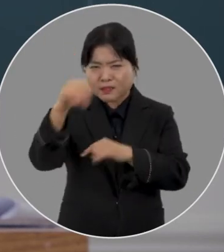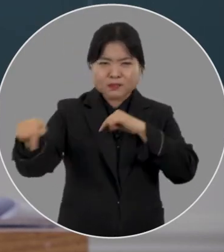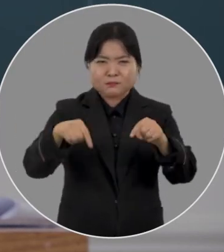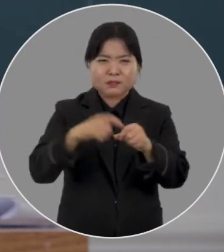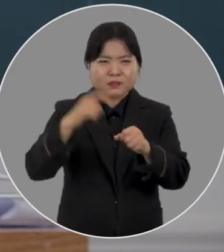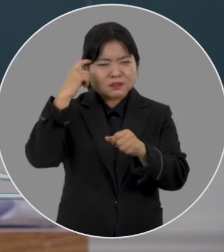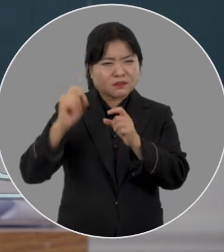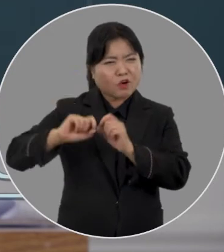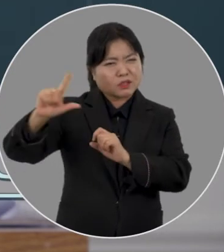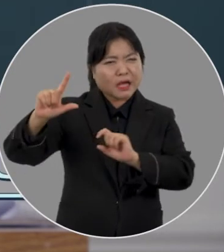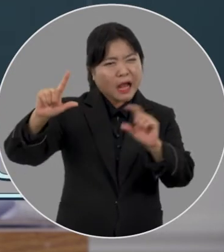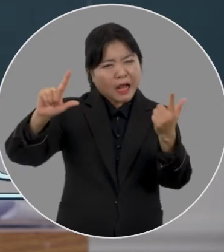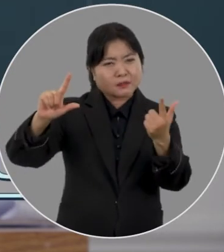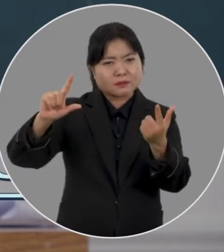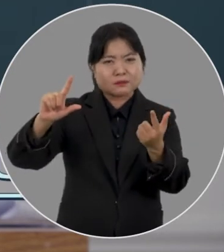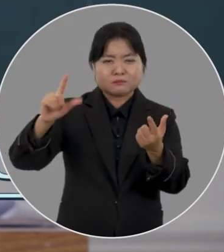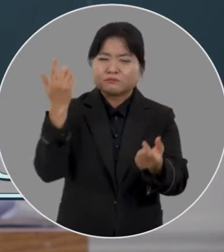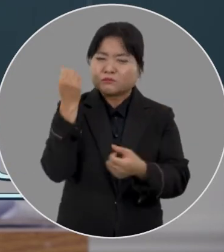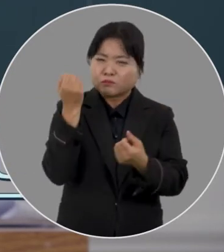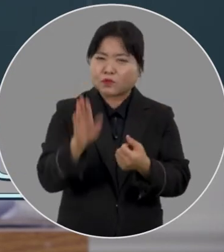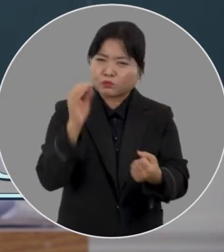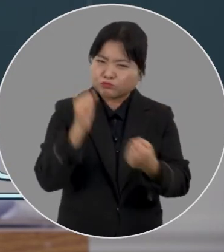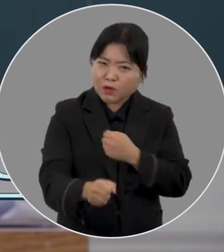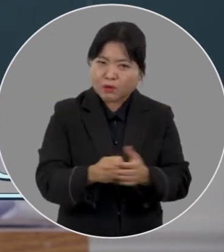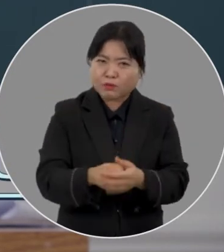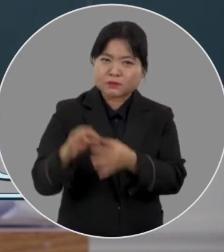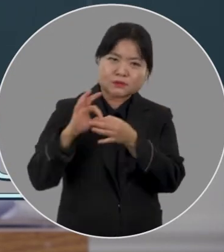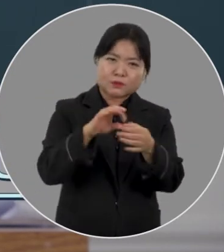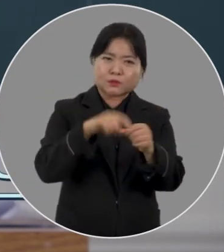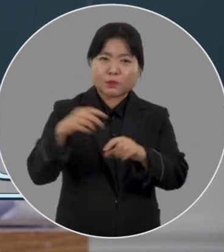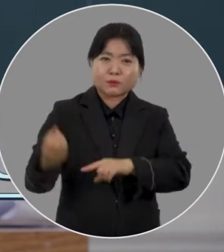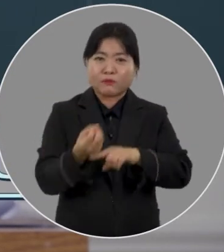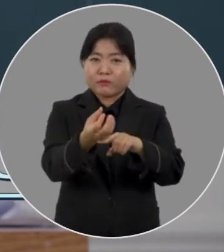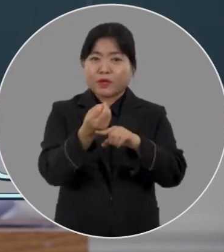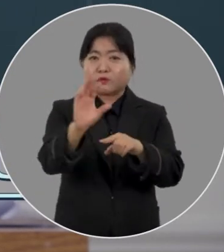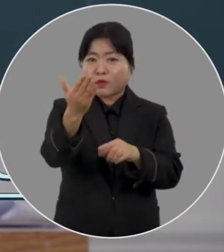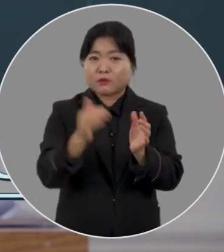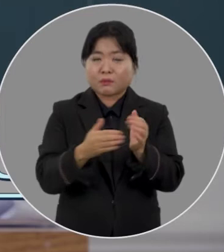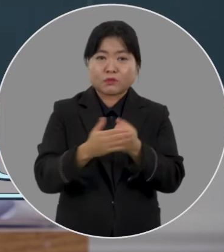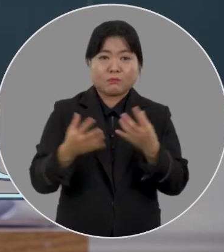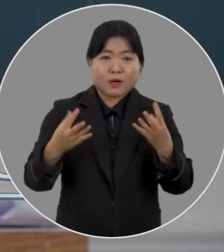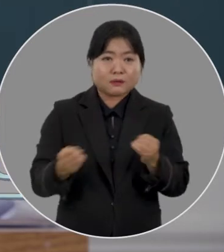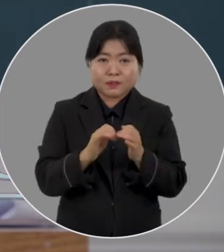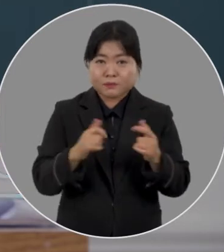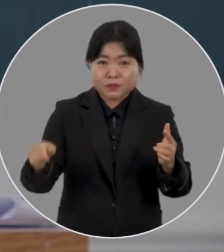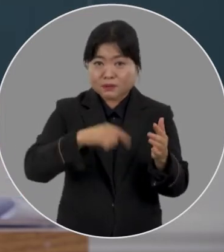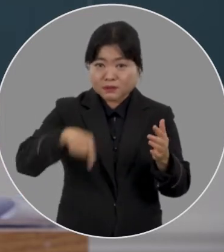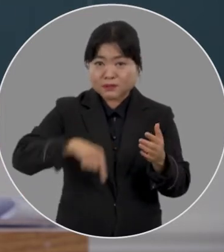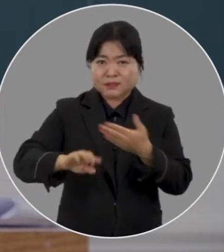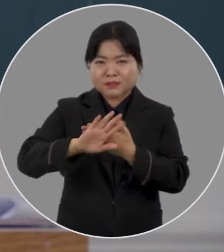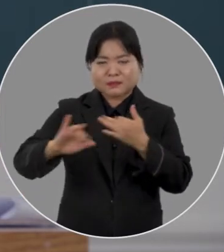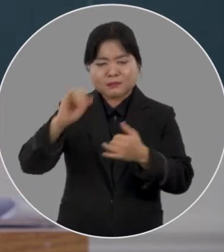불구하고 혹은 아니었을 수 있음에도 불구하고 지속적으로 이렇게 전달이 되면서 많은 사람들이 이게 다른